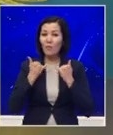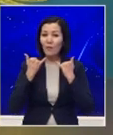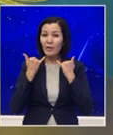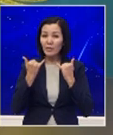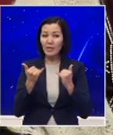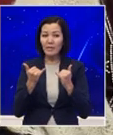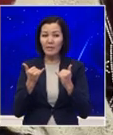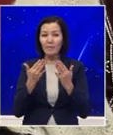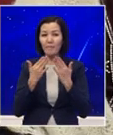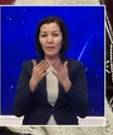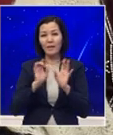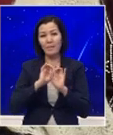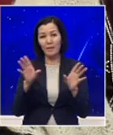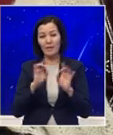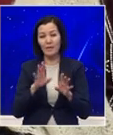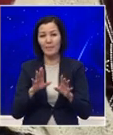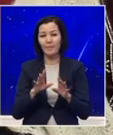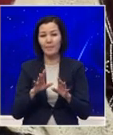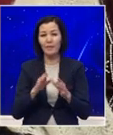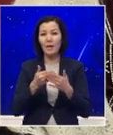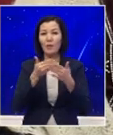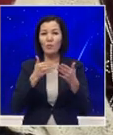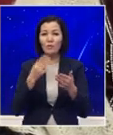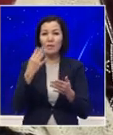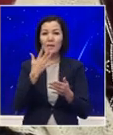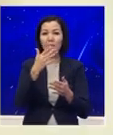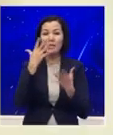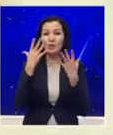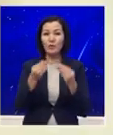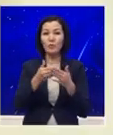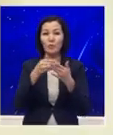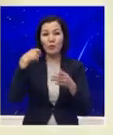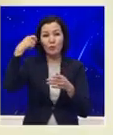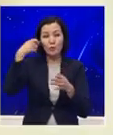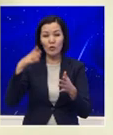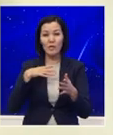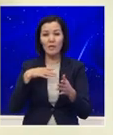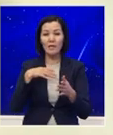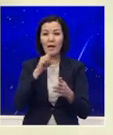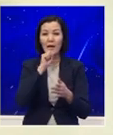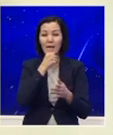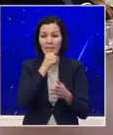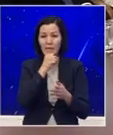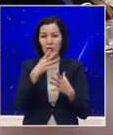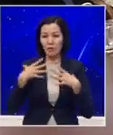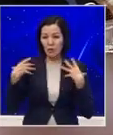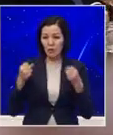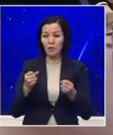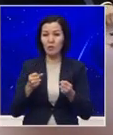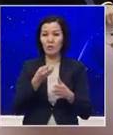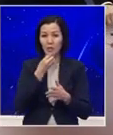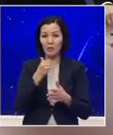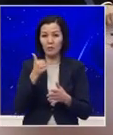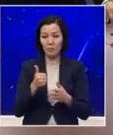бата бересіз арашан. Бұл кадрлер осыдан 45 күн бұрын ғана түсіріліп еді. Әлімғазы ата күйлі қуатты болатын.